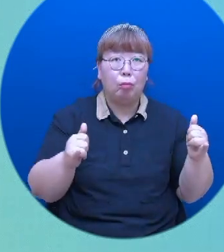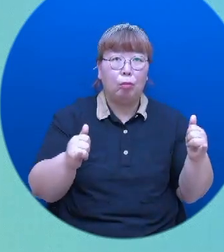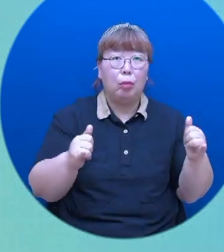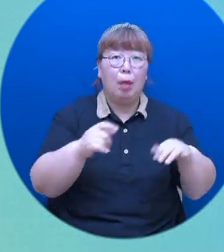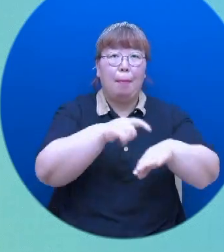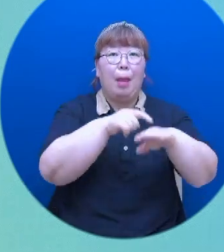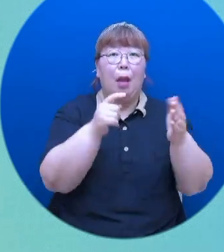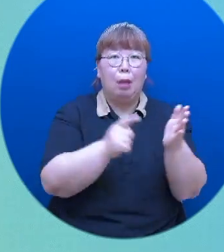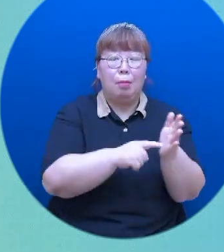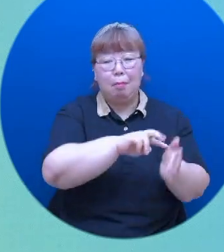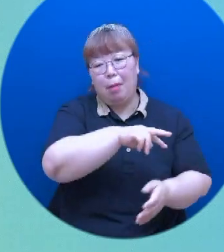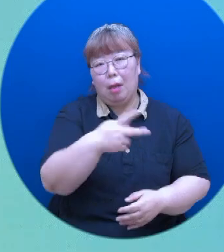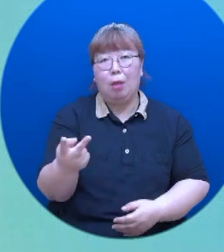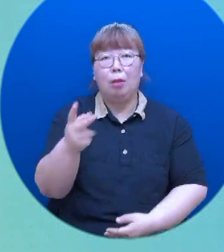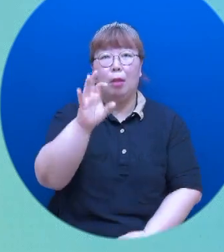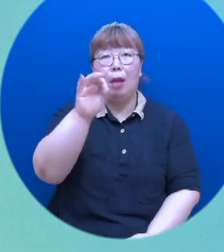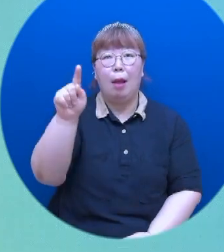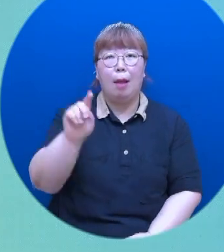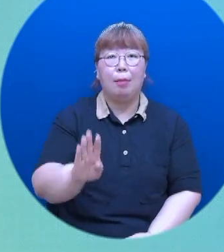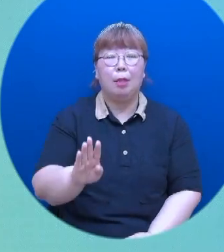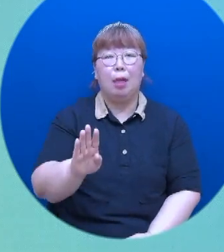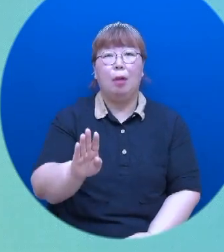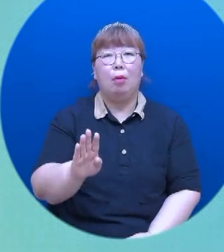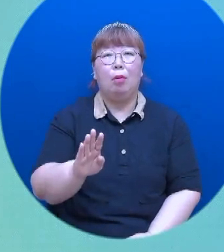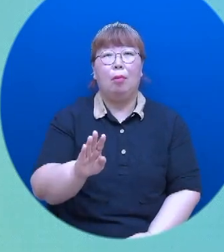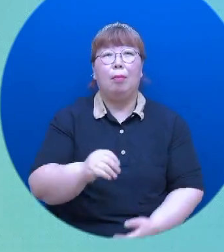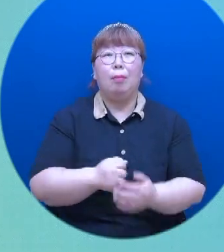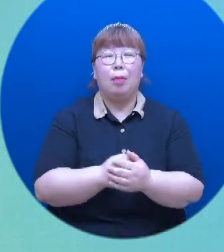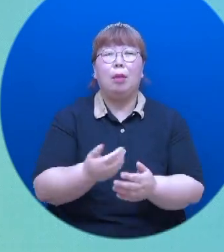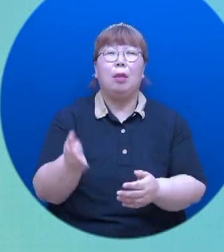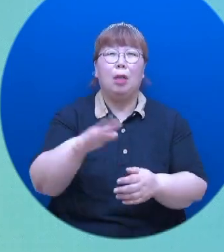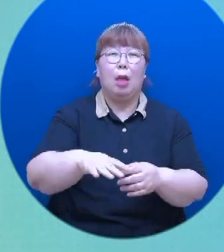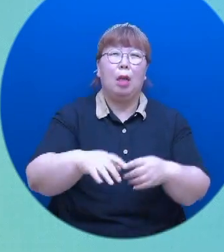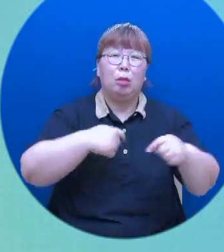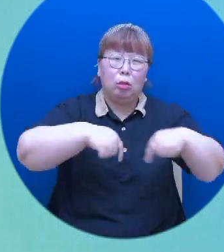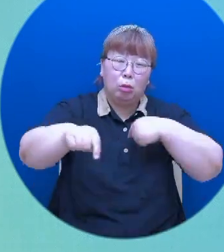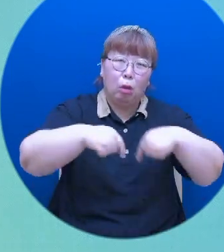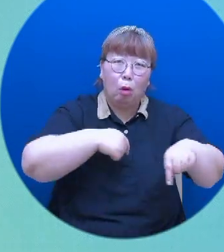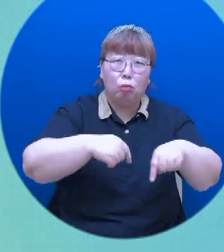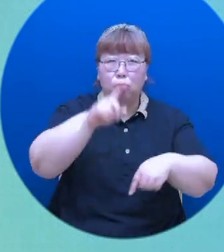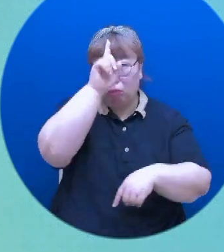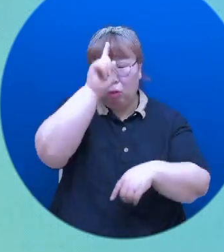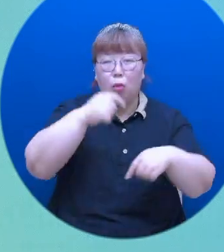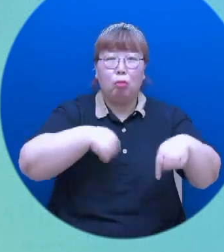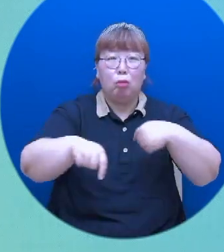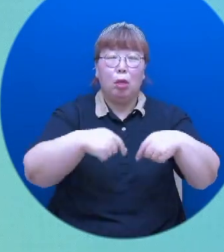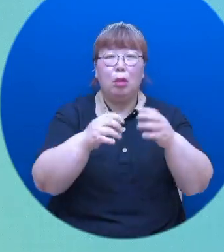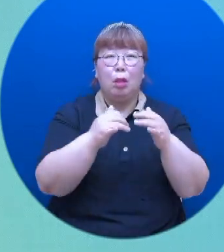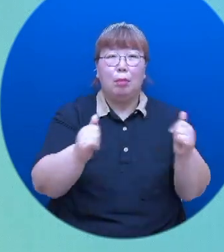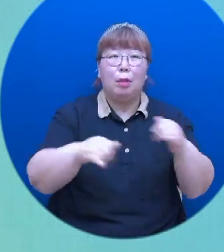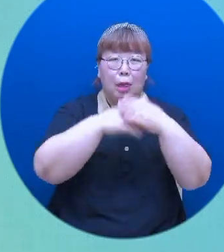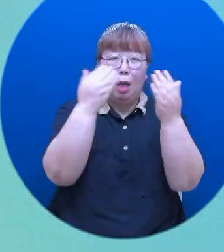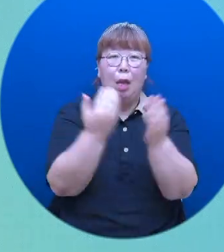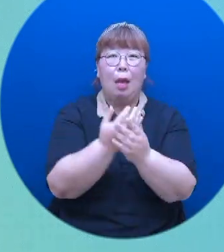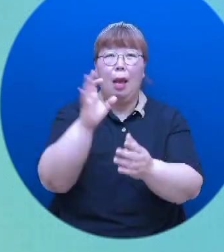바꿔냈어요. 이 사실을 알았던 정부 관료들은 다 압살롬 편에 들었었어요. 더욱이 아히도벨이라고